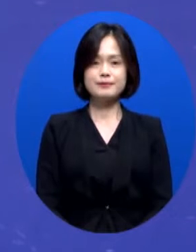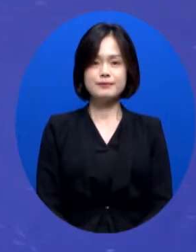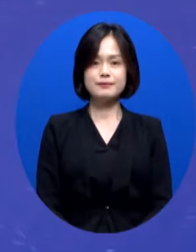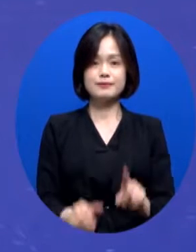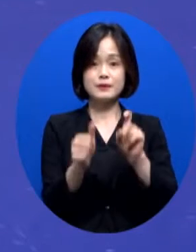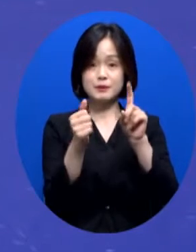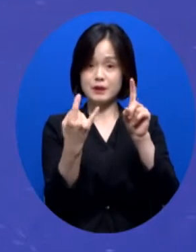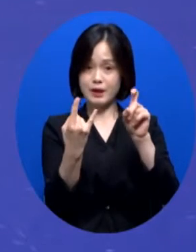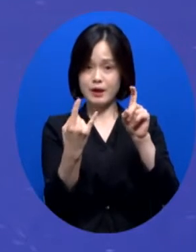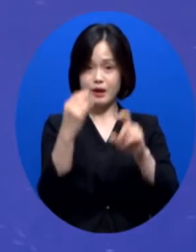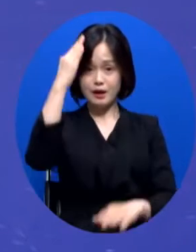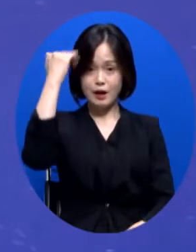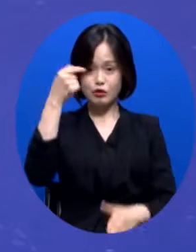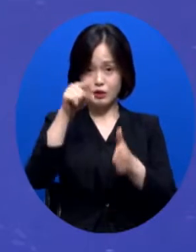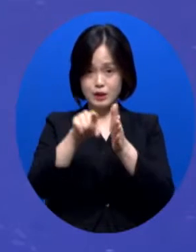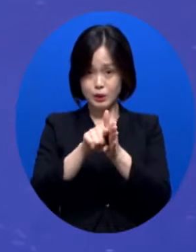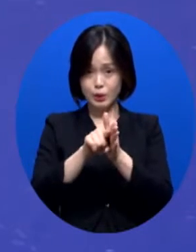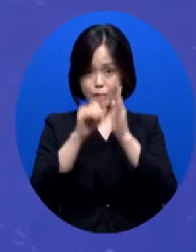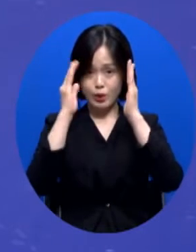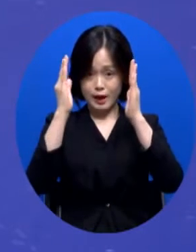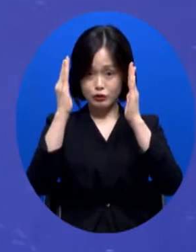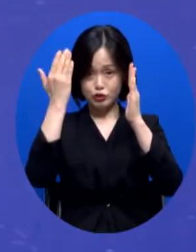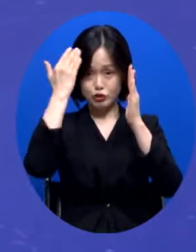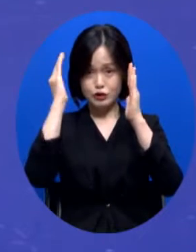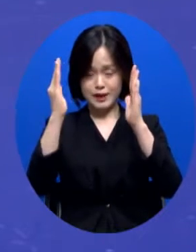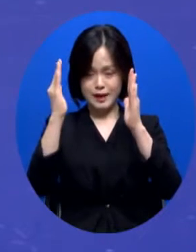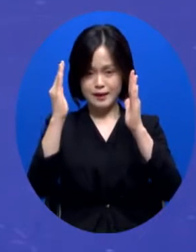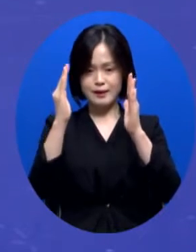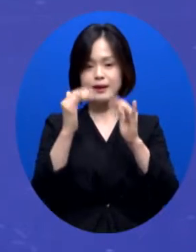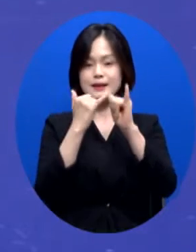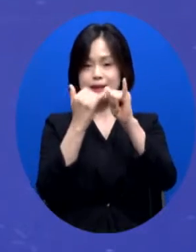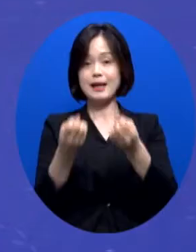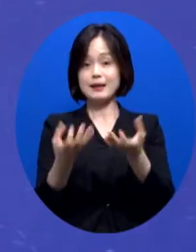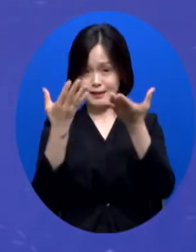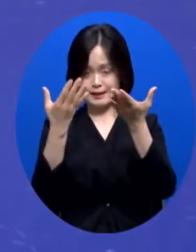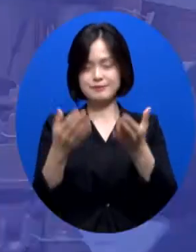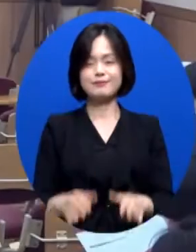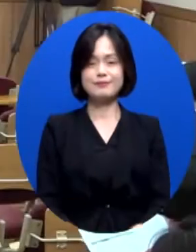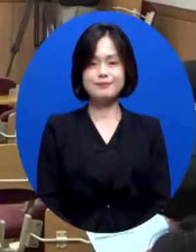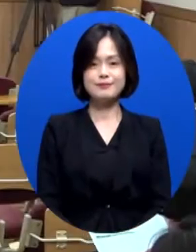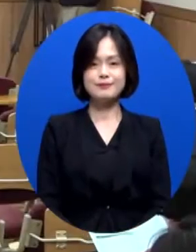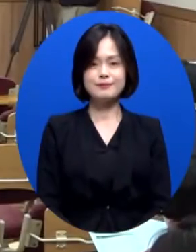11회 한국기독교 학술상 시상식이 한국기독교회관에서 열렸습니다.